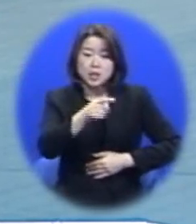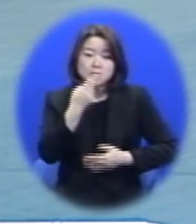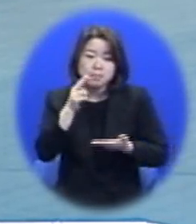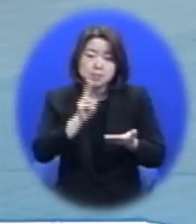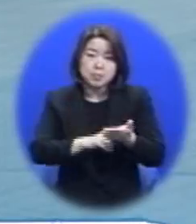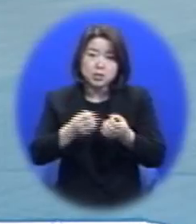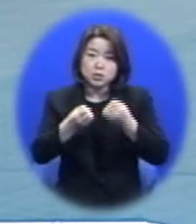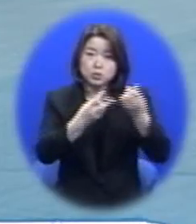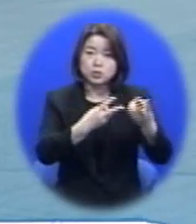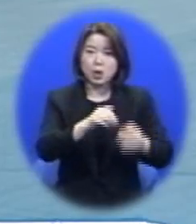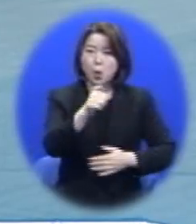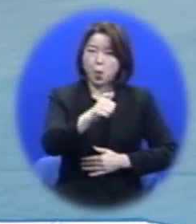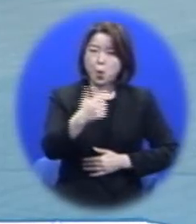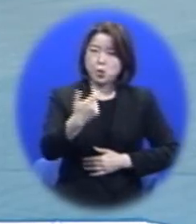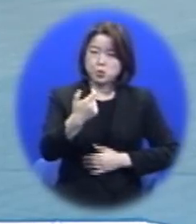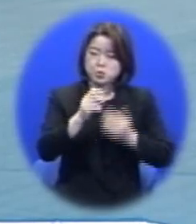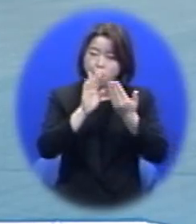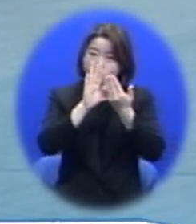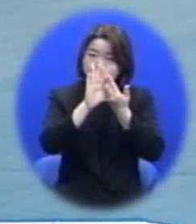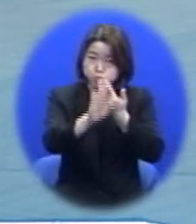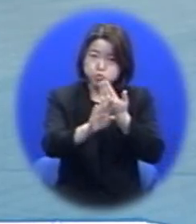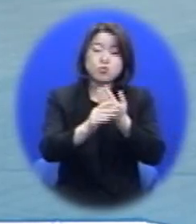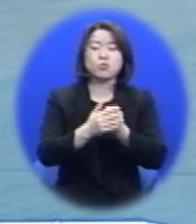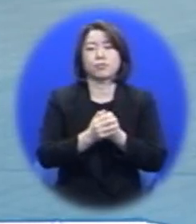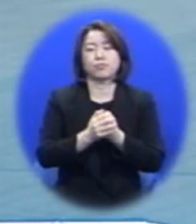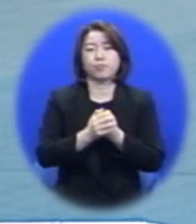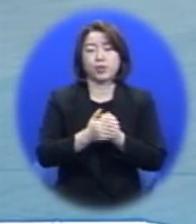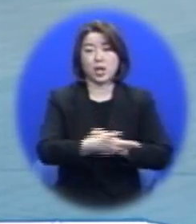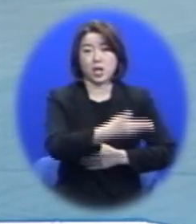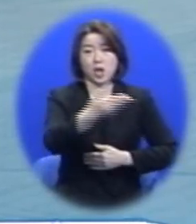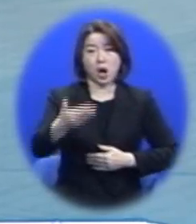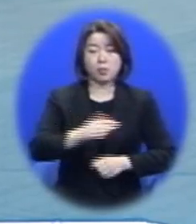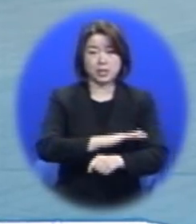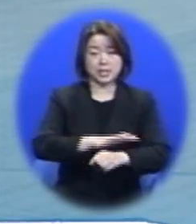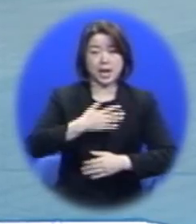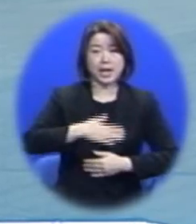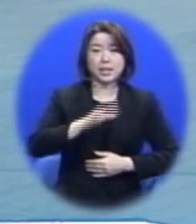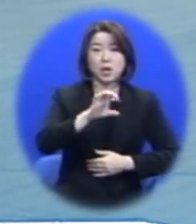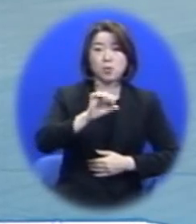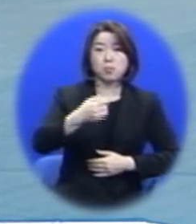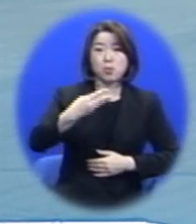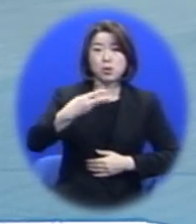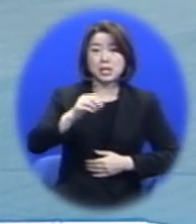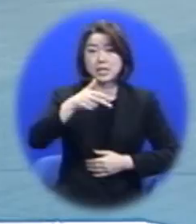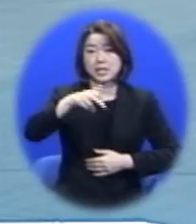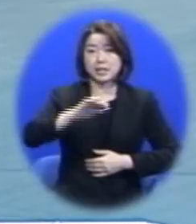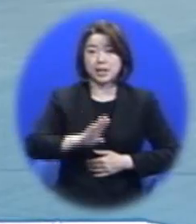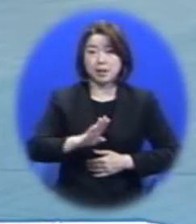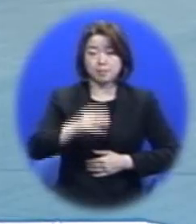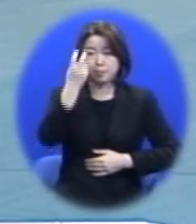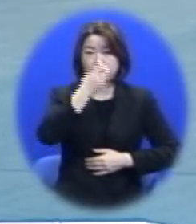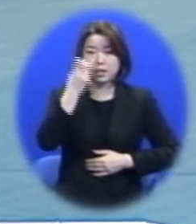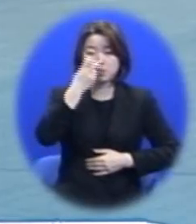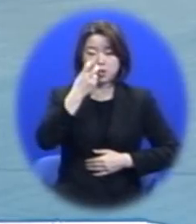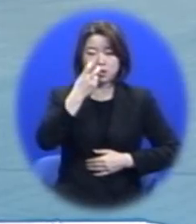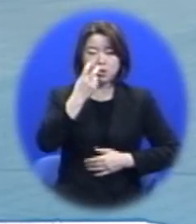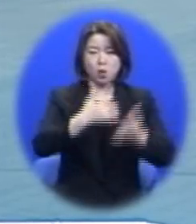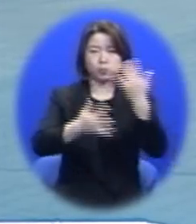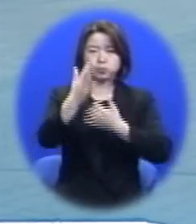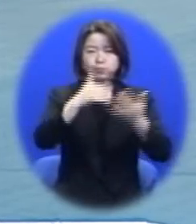주신 한 50, 60년 뒤에 여러분이 잘 아는 폴리카비라고 하는 감독이 화형을